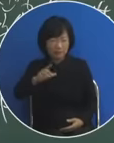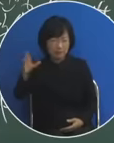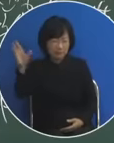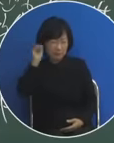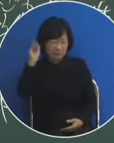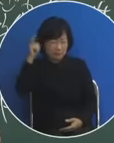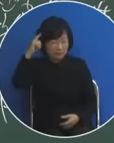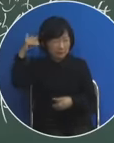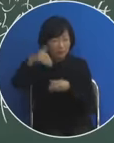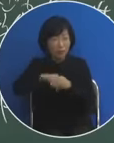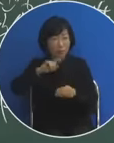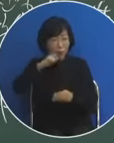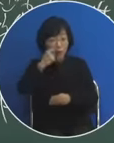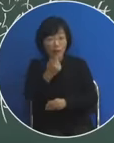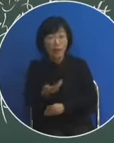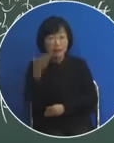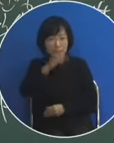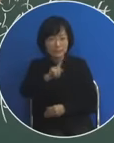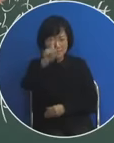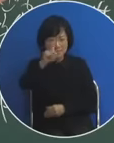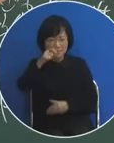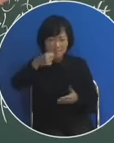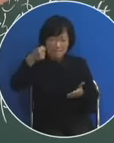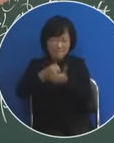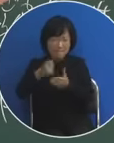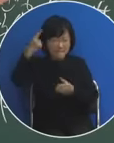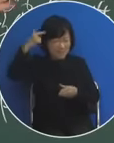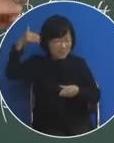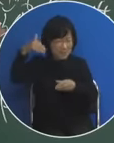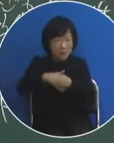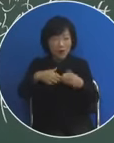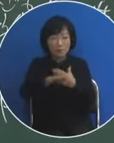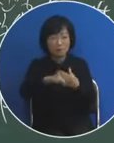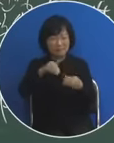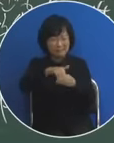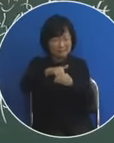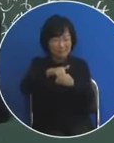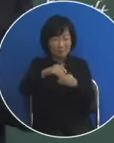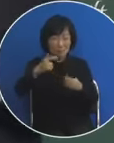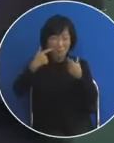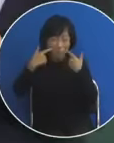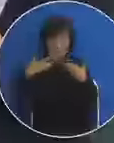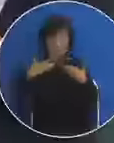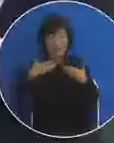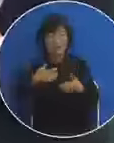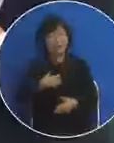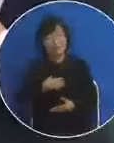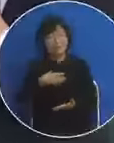걱정하지 마시고 언약 붙잡고 다. And so don't worry, grab hold of the covenant and head out. 하나님이